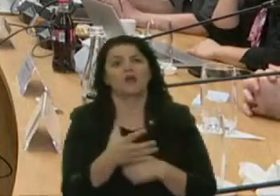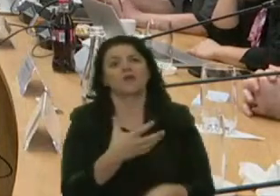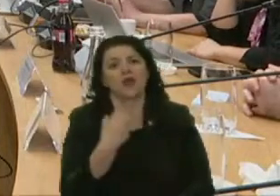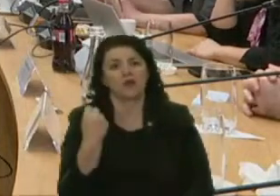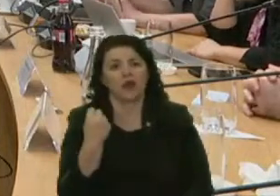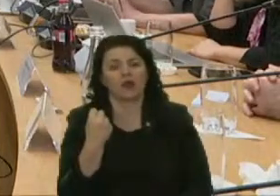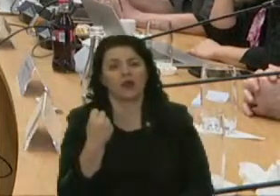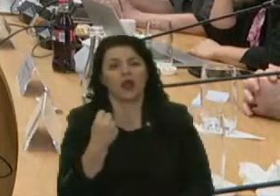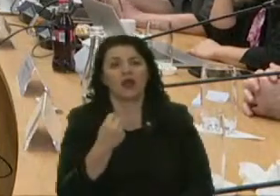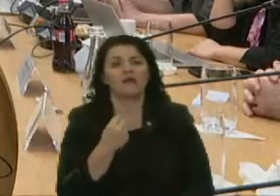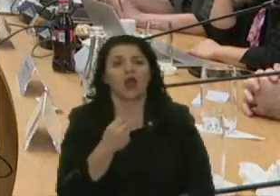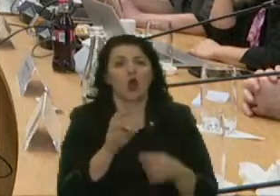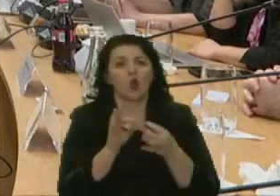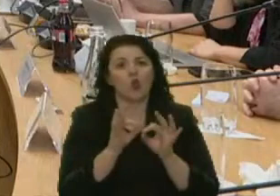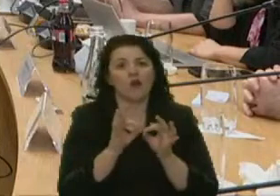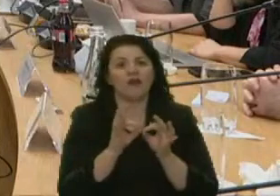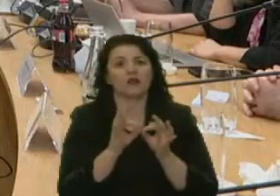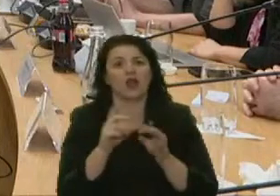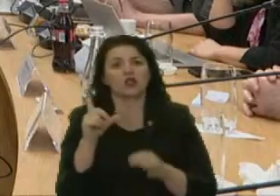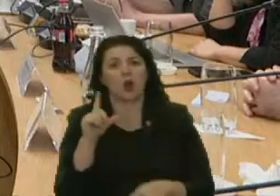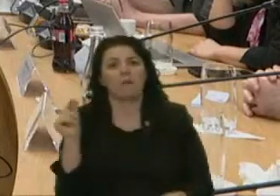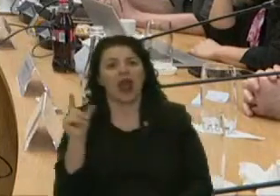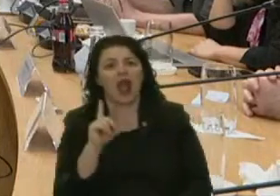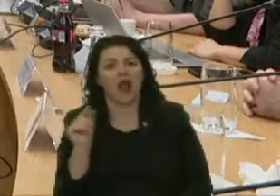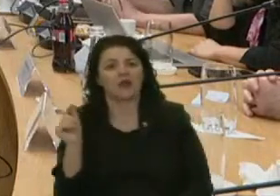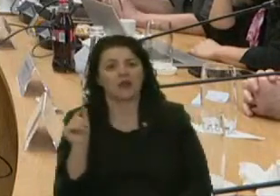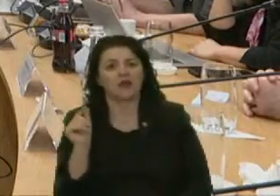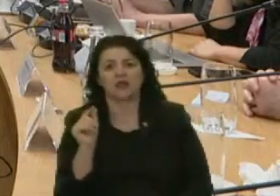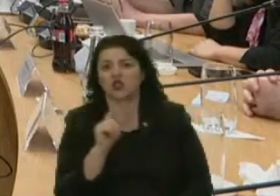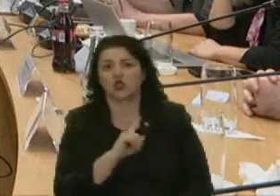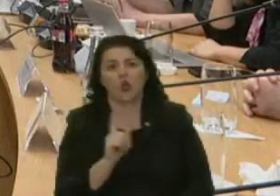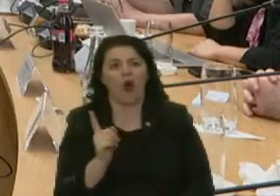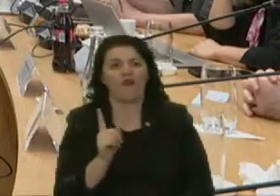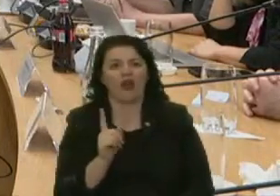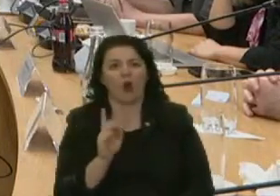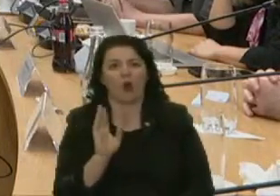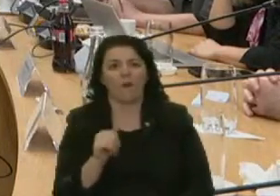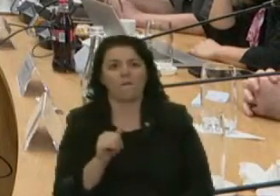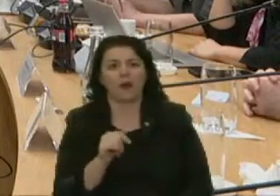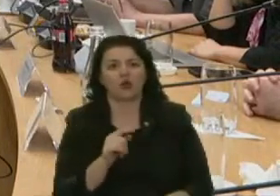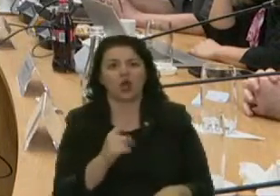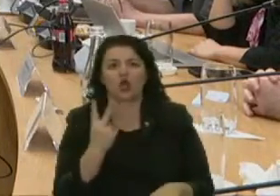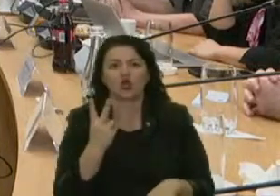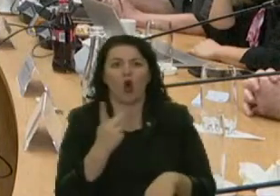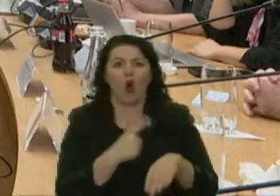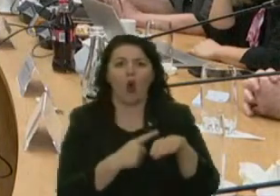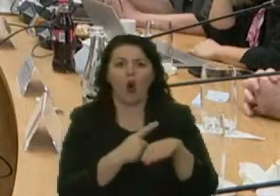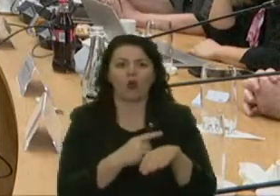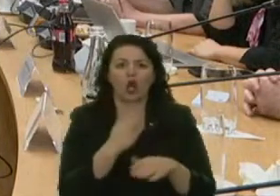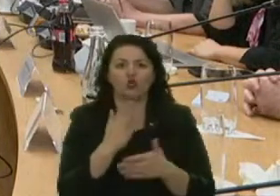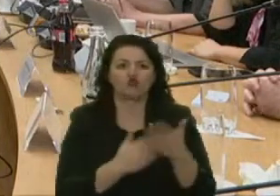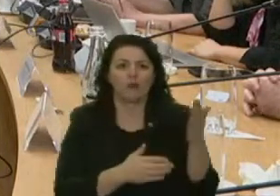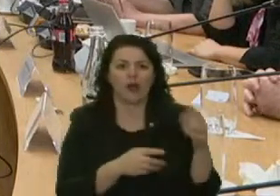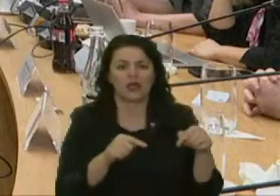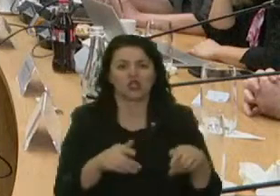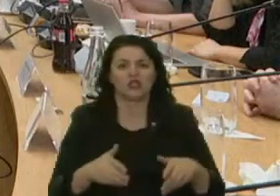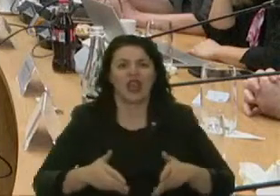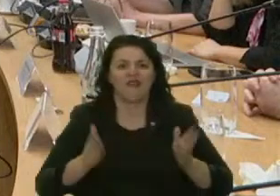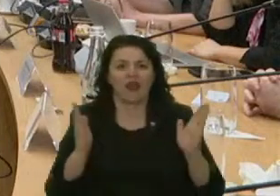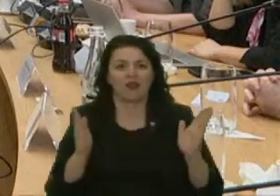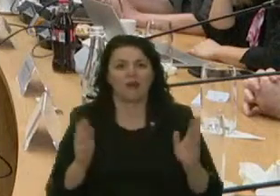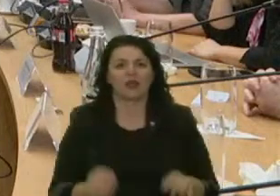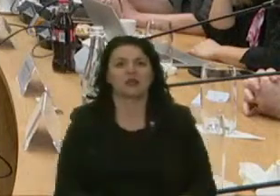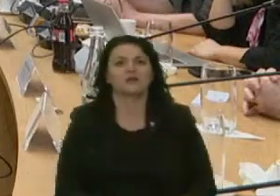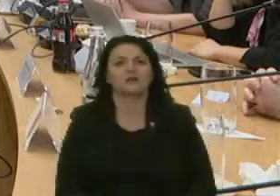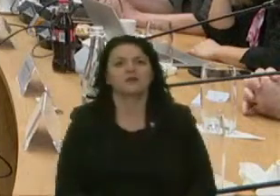o parte dintre ei cuvântul alții au plecat deja pentru că nu aveau mai mult de două ore jumate alocat pentru acest eveniment